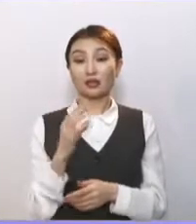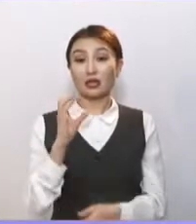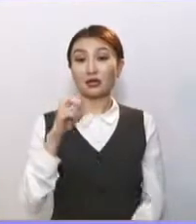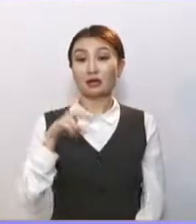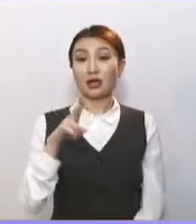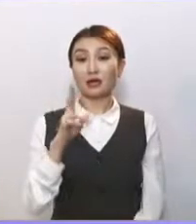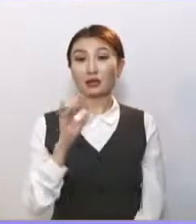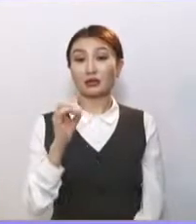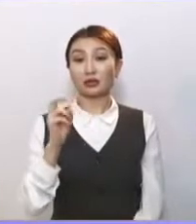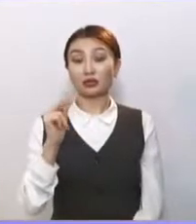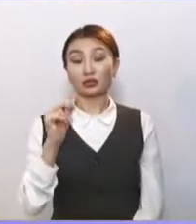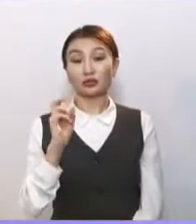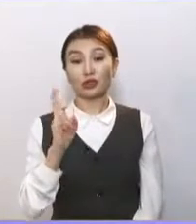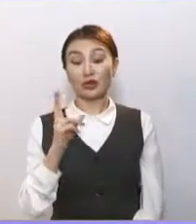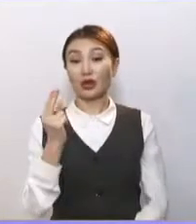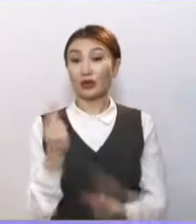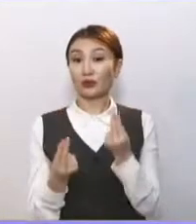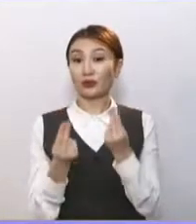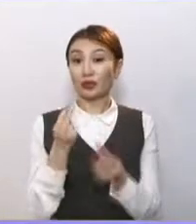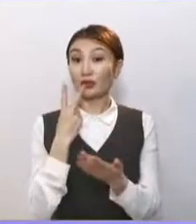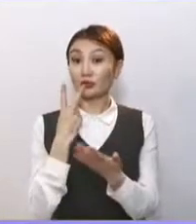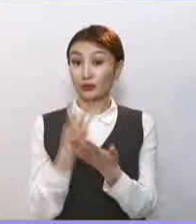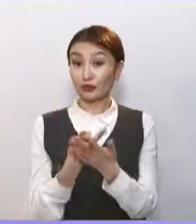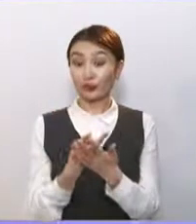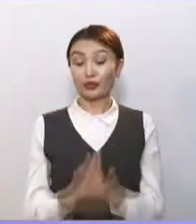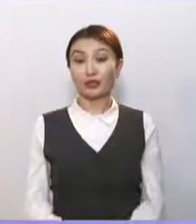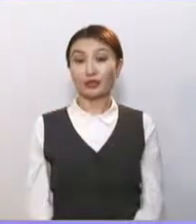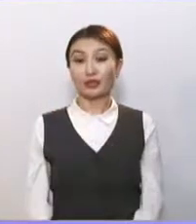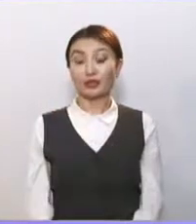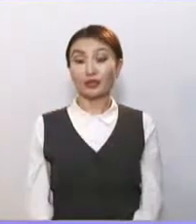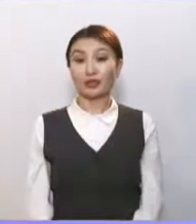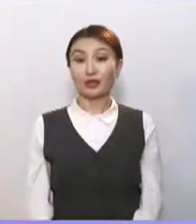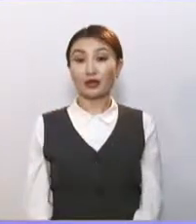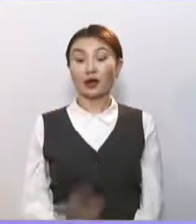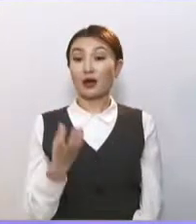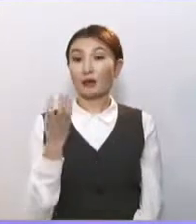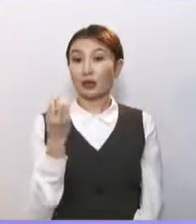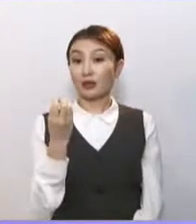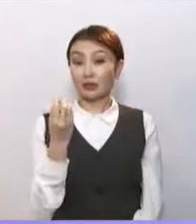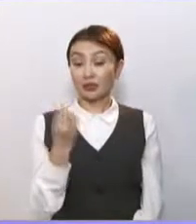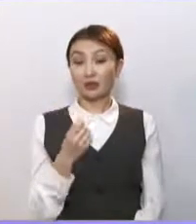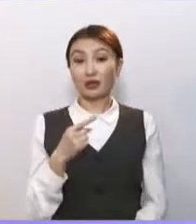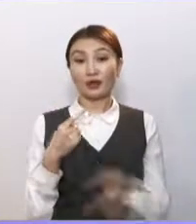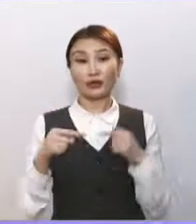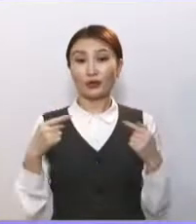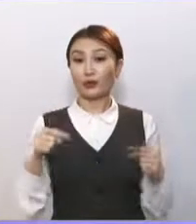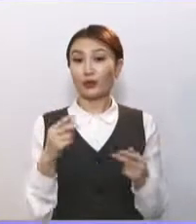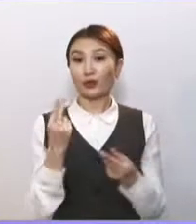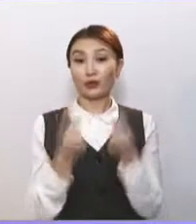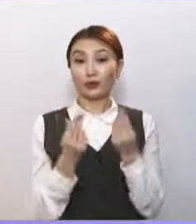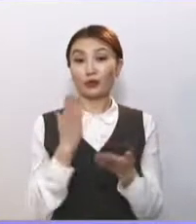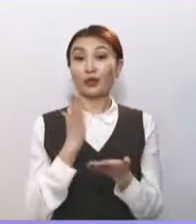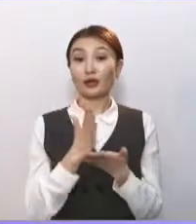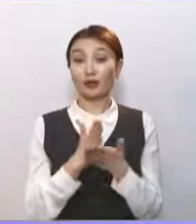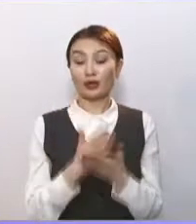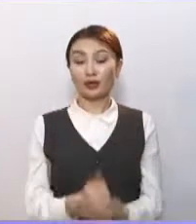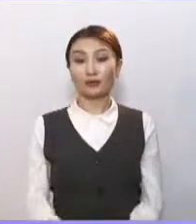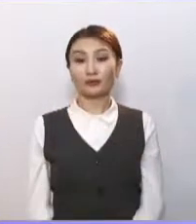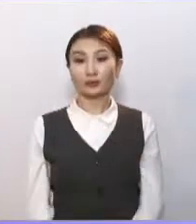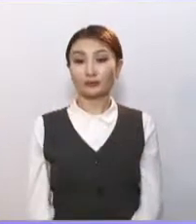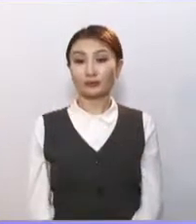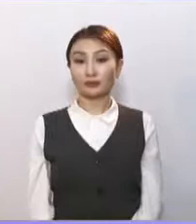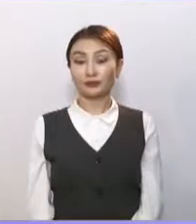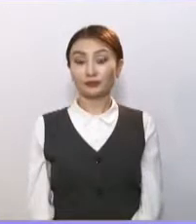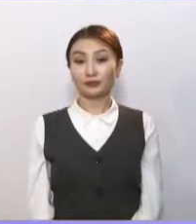селкинчек оюндарын көрүп турасыңар. Мындан башка дагы көптөгөн оюндар бар.